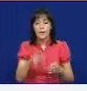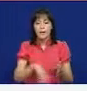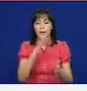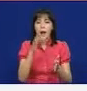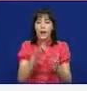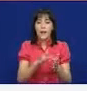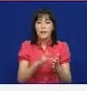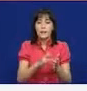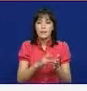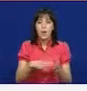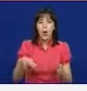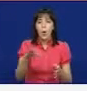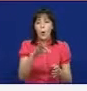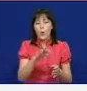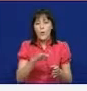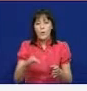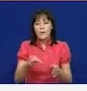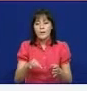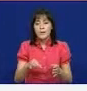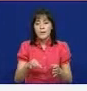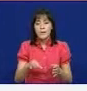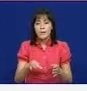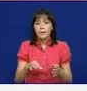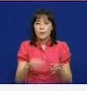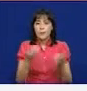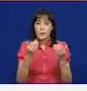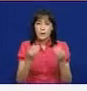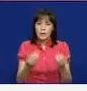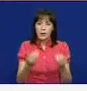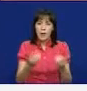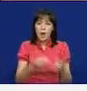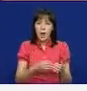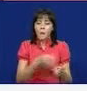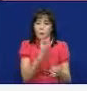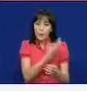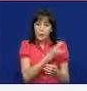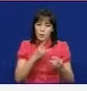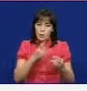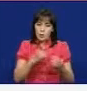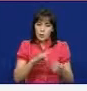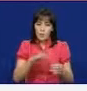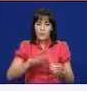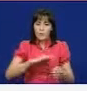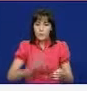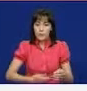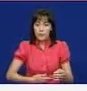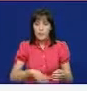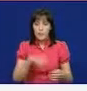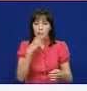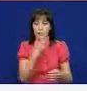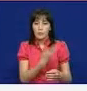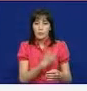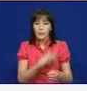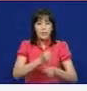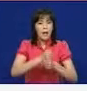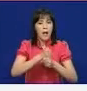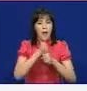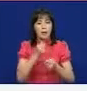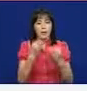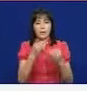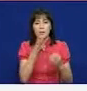қаласы, облыстың деңгейінде фертильді жастағы туам деген аналарға қатаң қазіргі